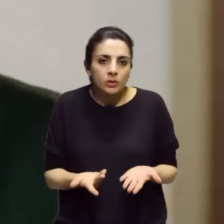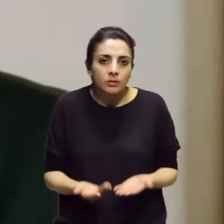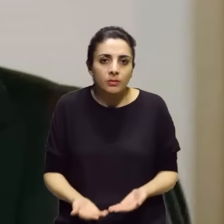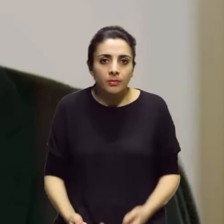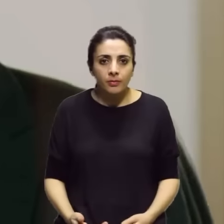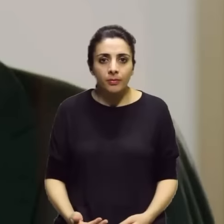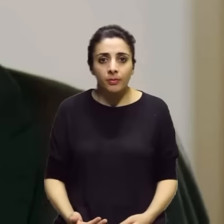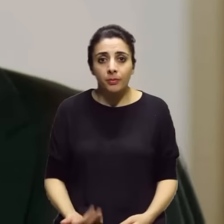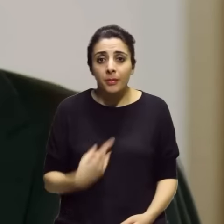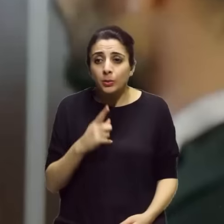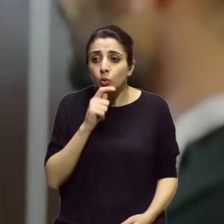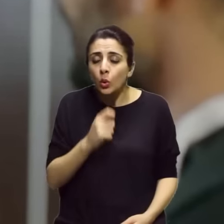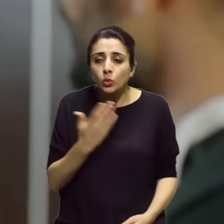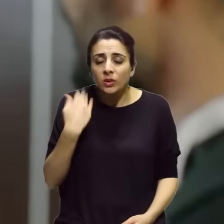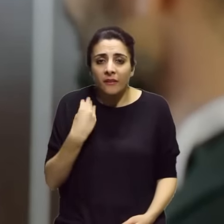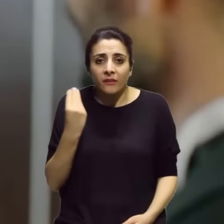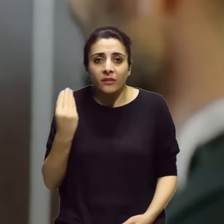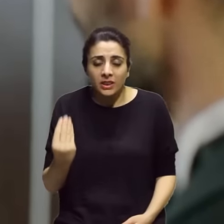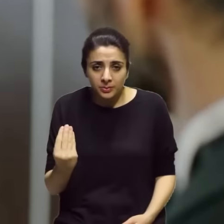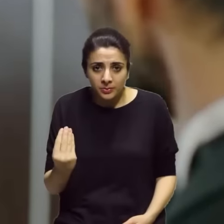Ne yap, ben bir söz verdim.